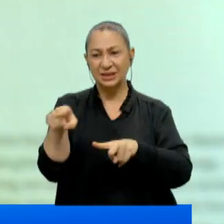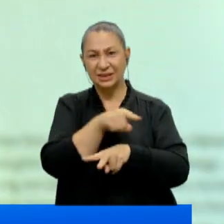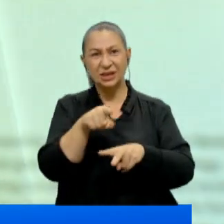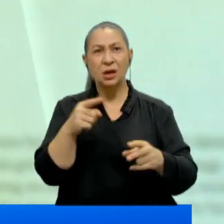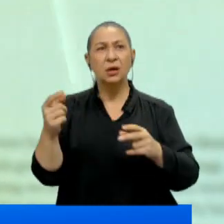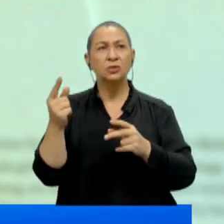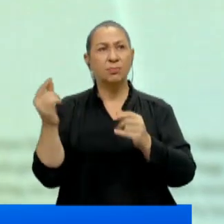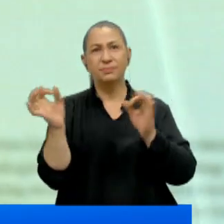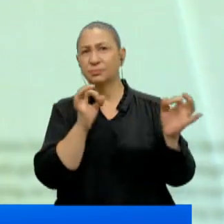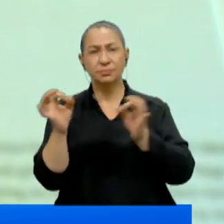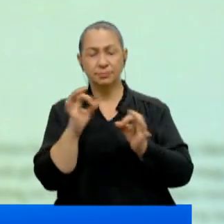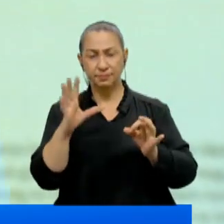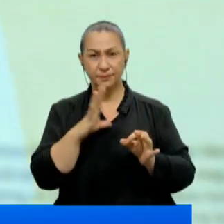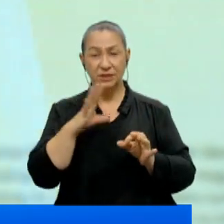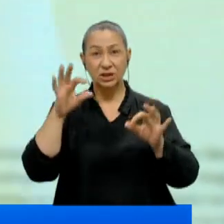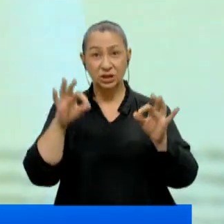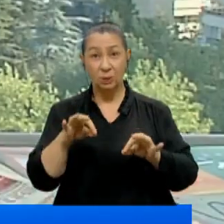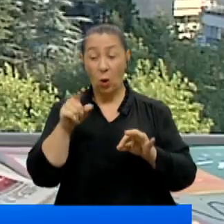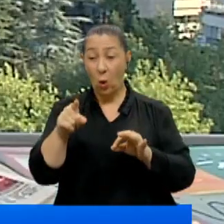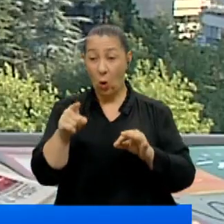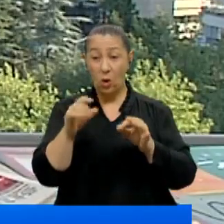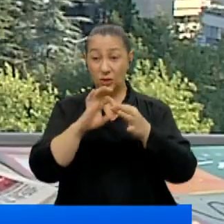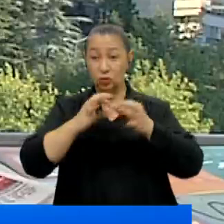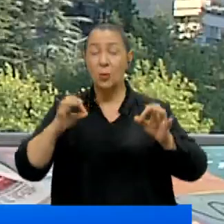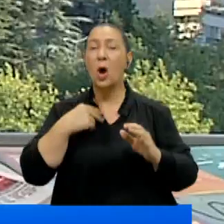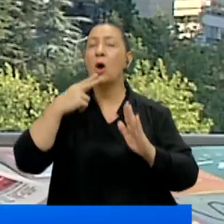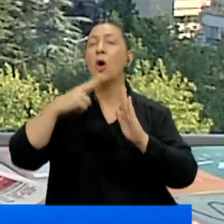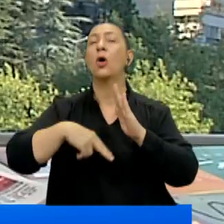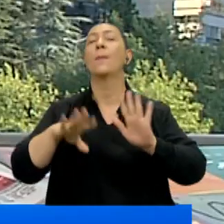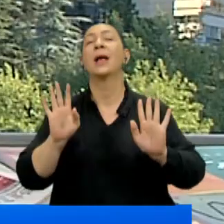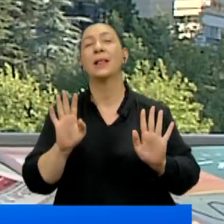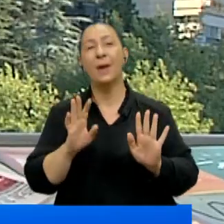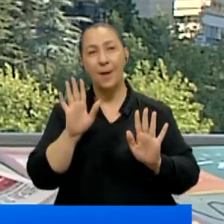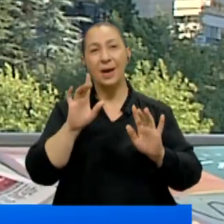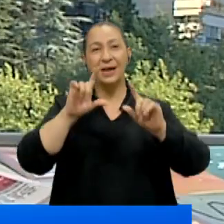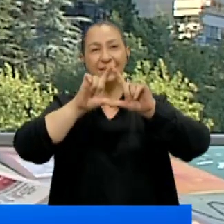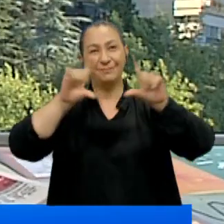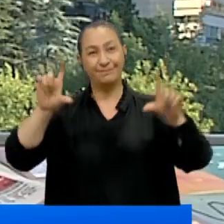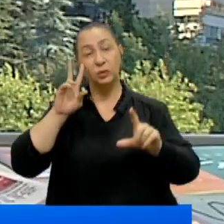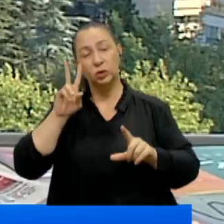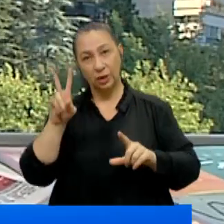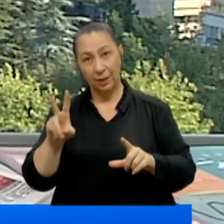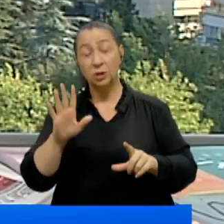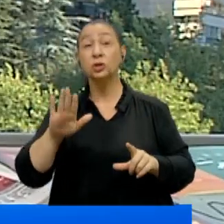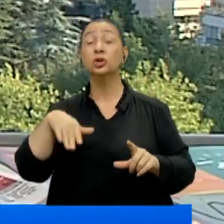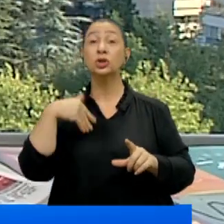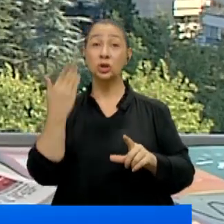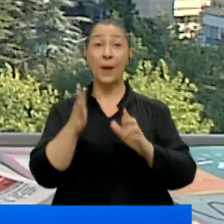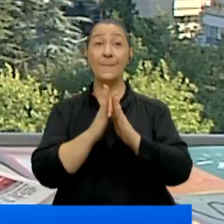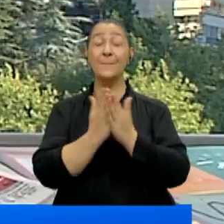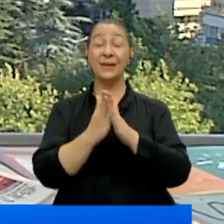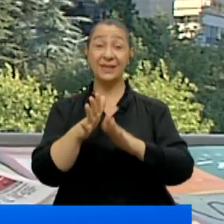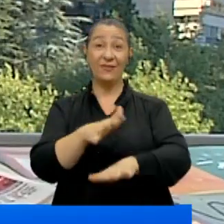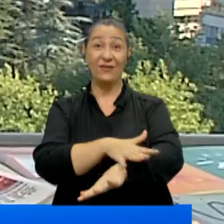arasında şu diyalog yaşandı. Şimdi o diyaloğu okumayalım, aslında bir ekranlarınıza taşıyalım. Sonra da